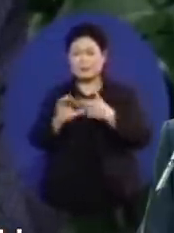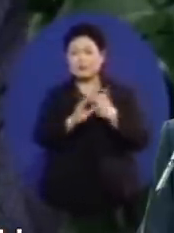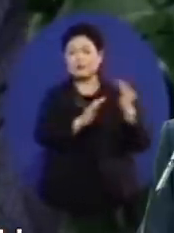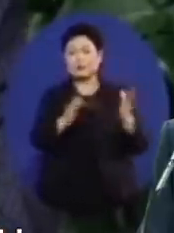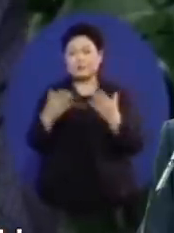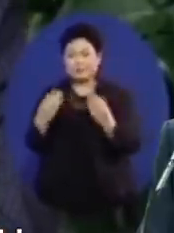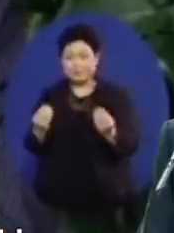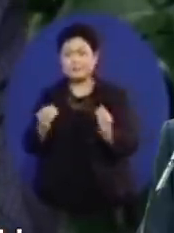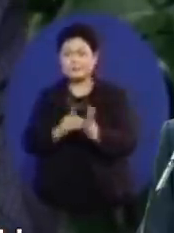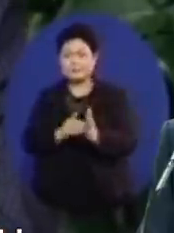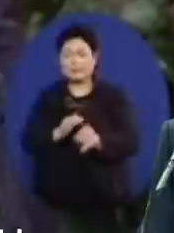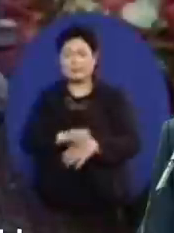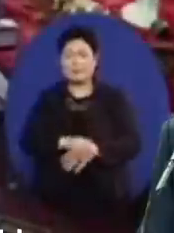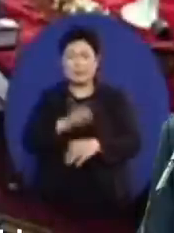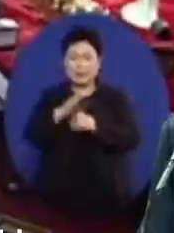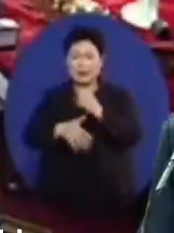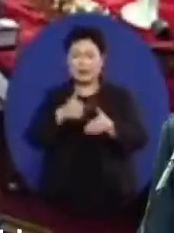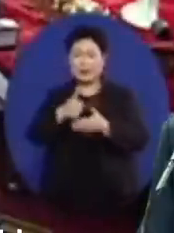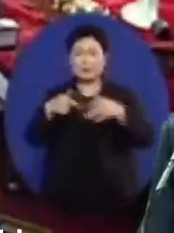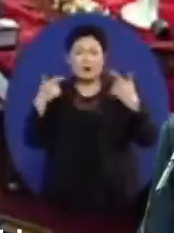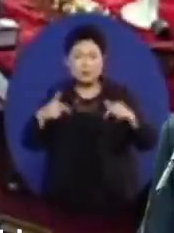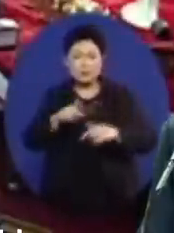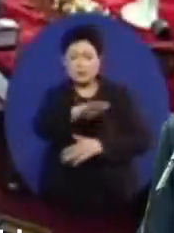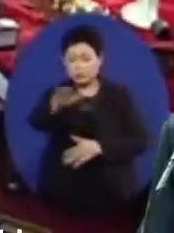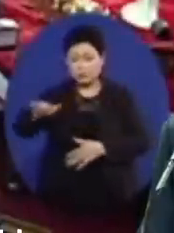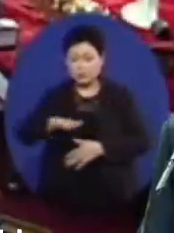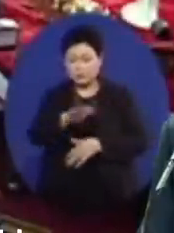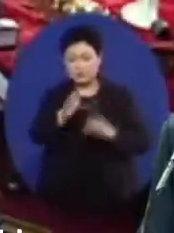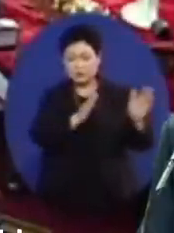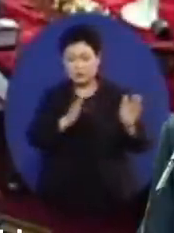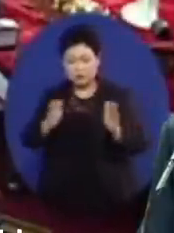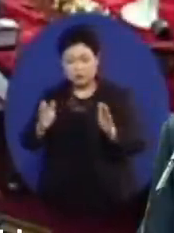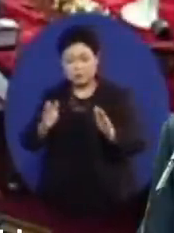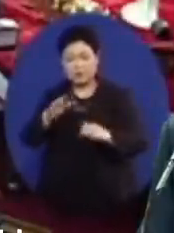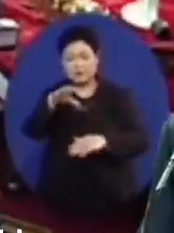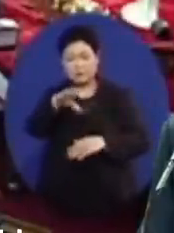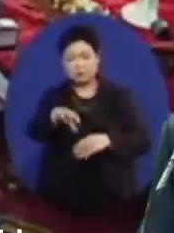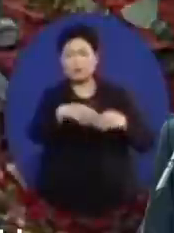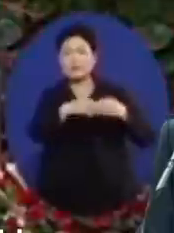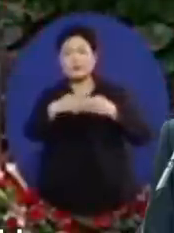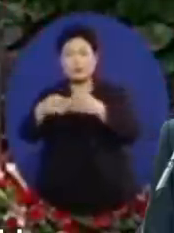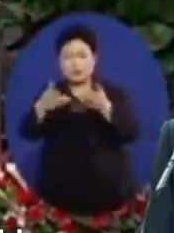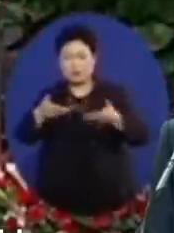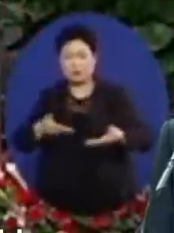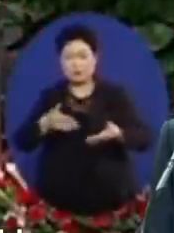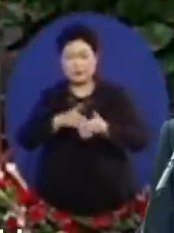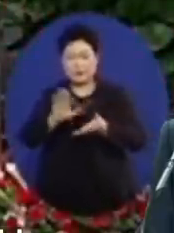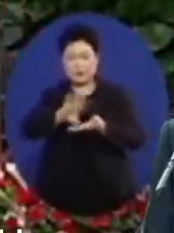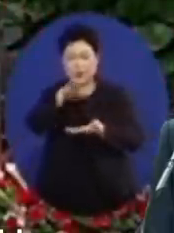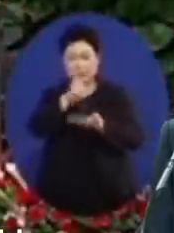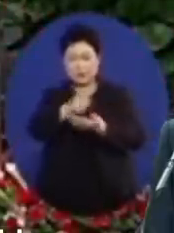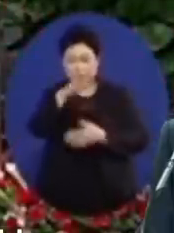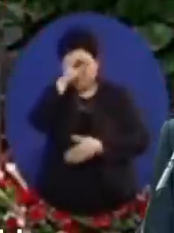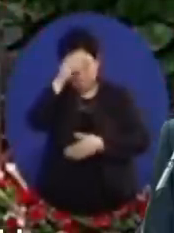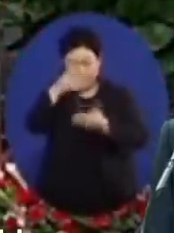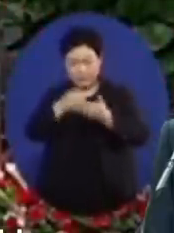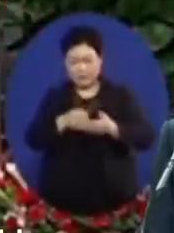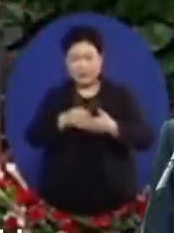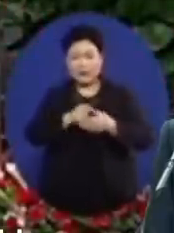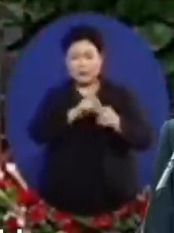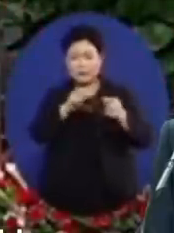것입니다. 하나님은 언제나 우리를 준비하도록 이끌어주시는 것입니다. 그리스도를 본받아를 쓴